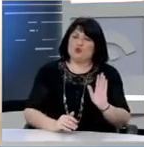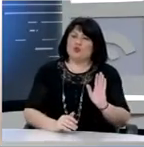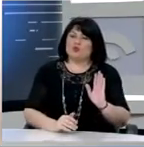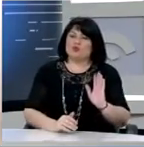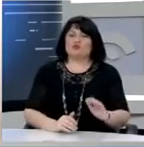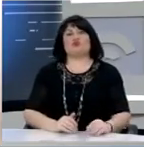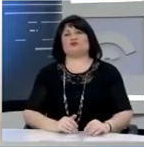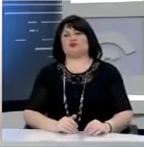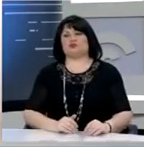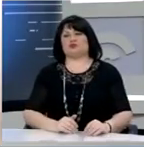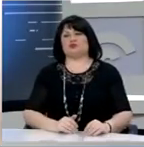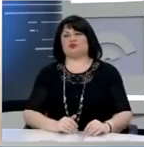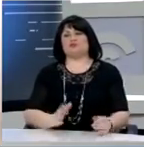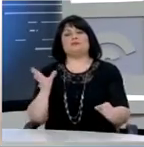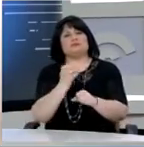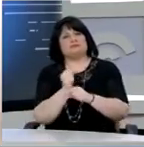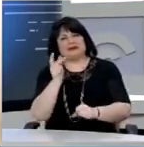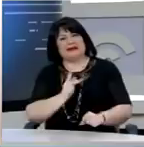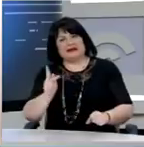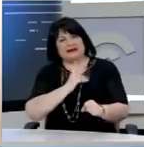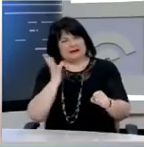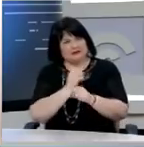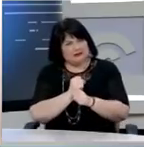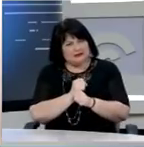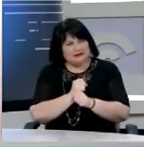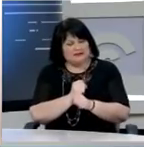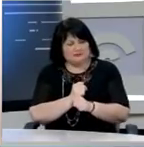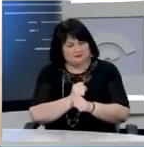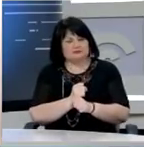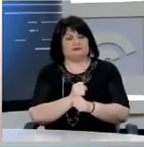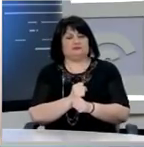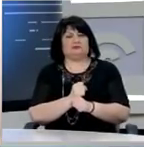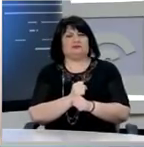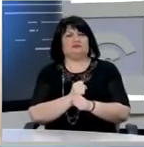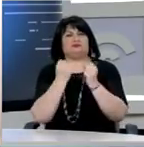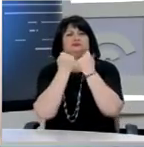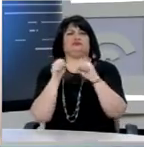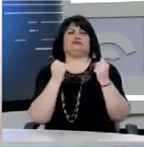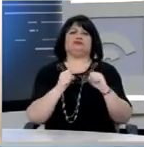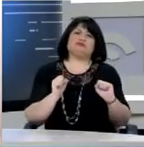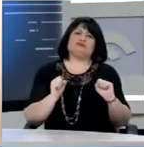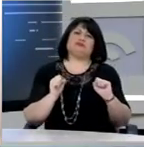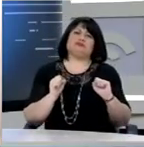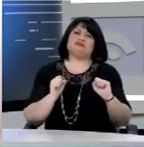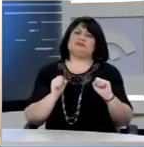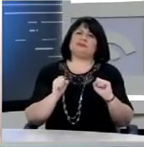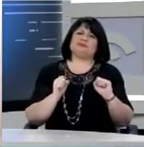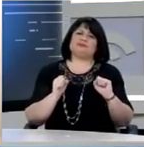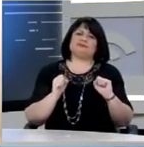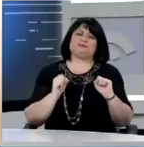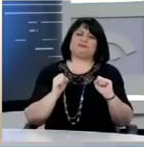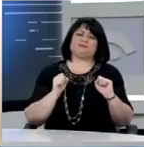αλλά αποτελεί μια κατάκτηση της κοινωνίας, καθώς οι βαθμοί αυτονομίας και ο δημοσιονομικός χώρος